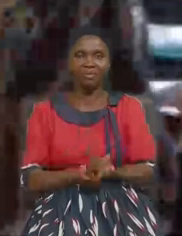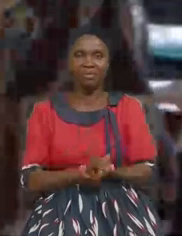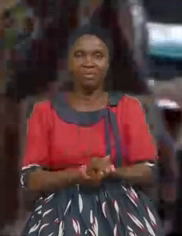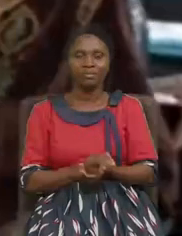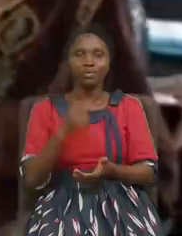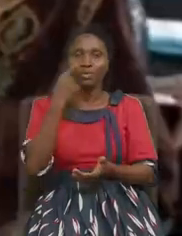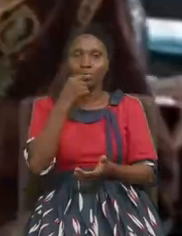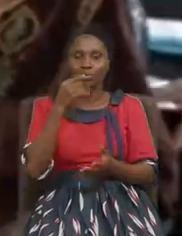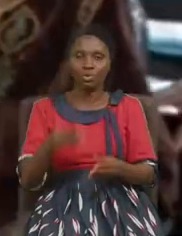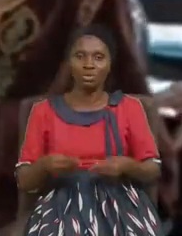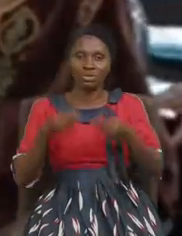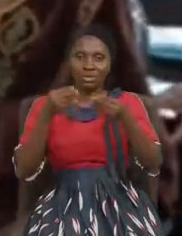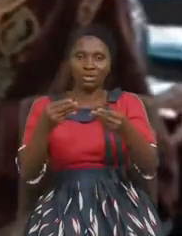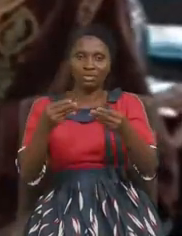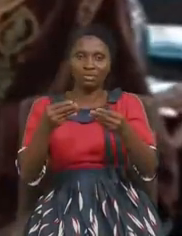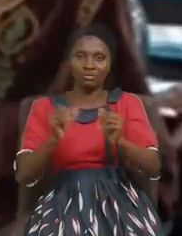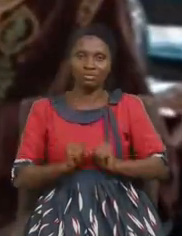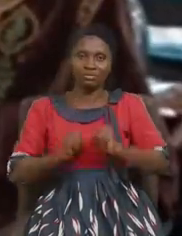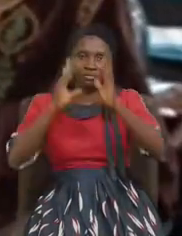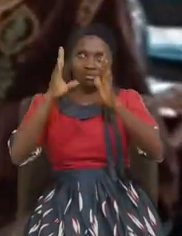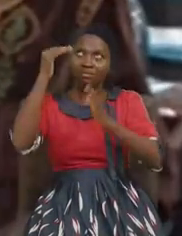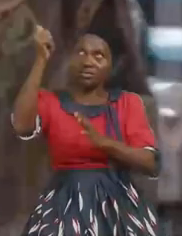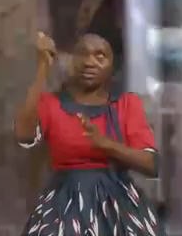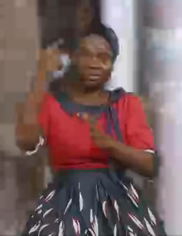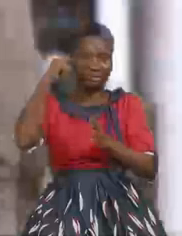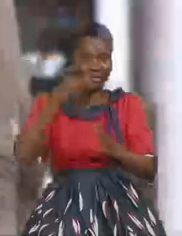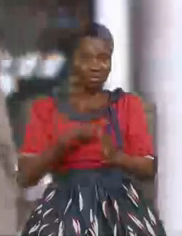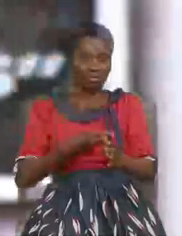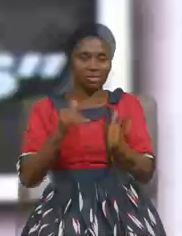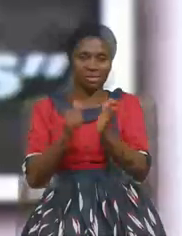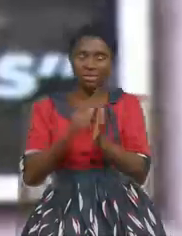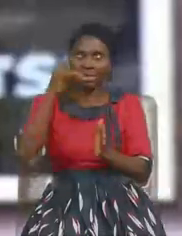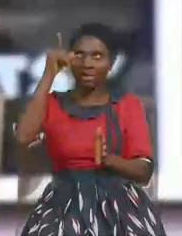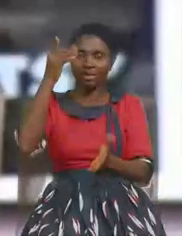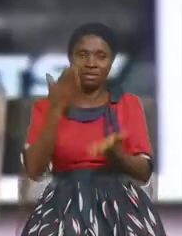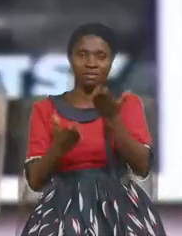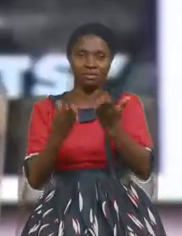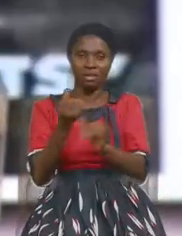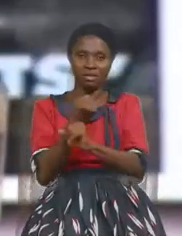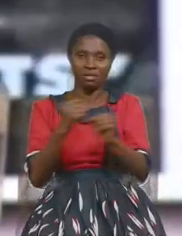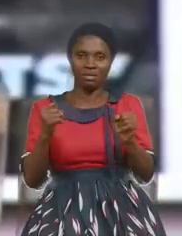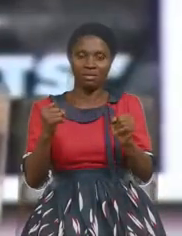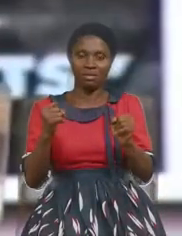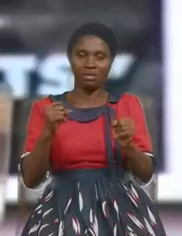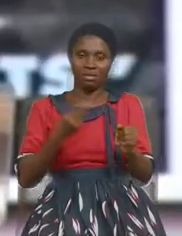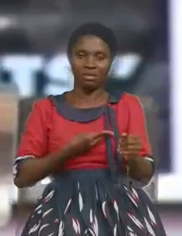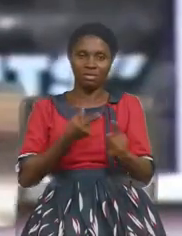lui-même pour nous. Afin de nous racheter de toute